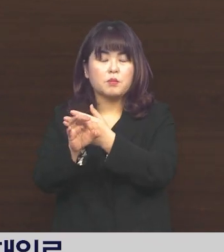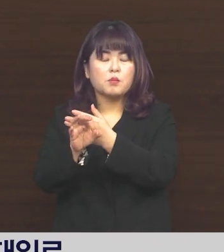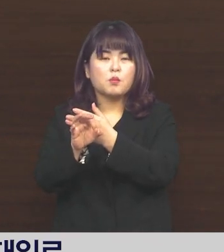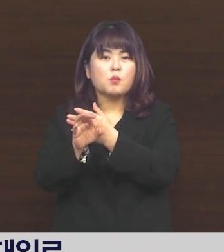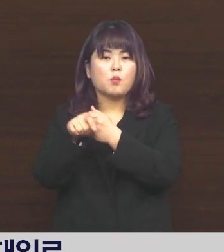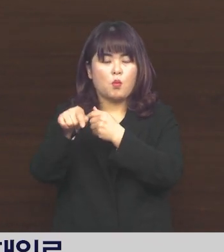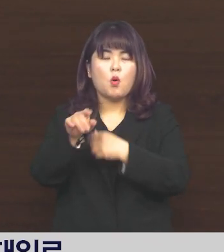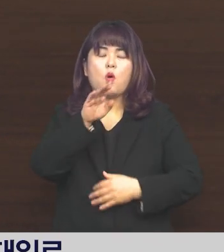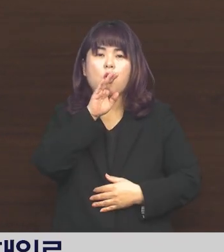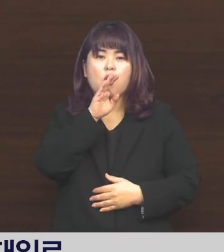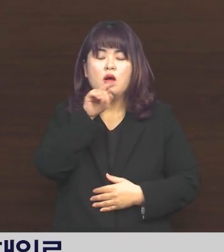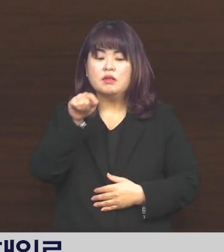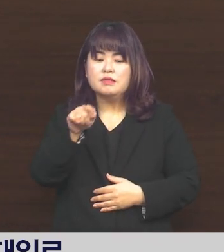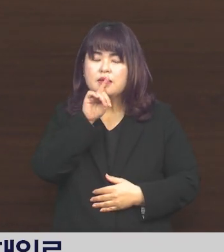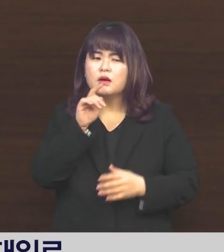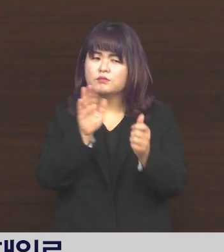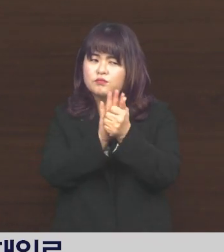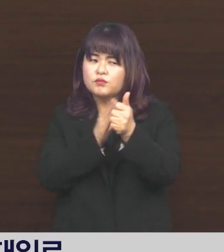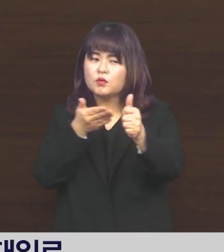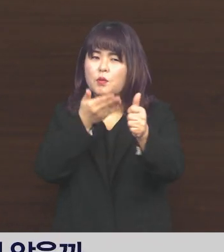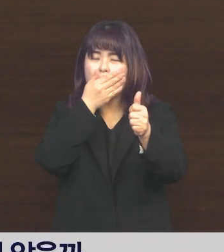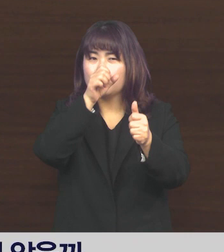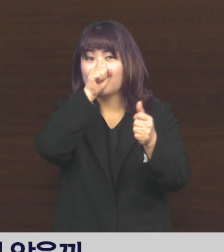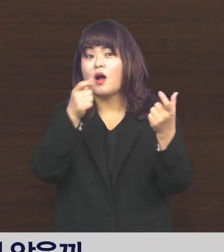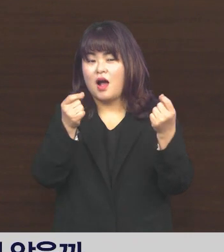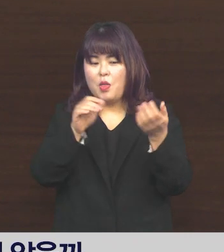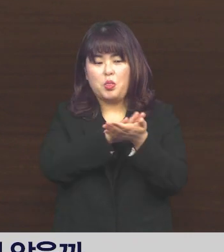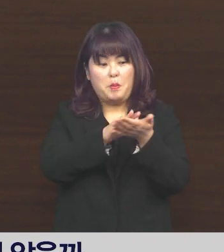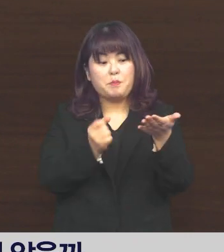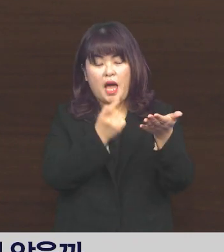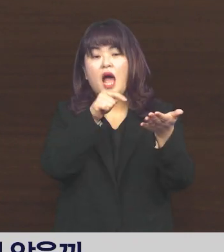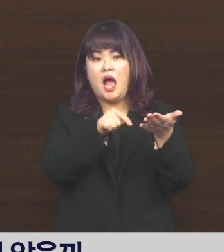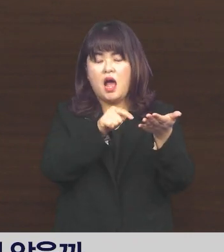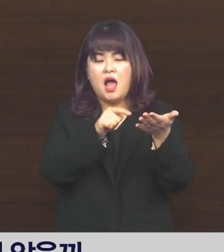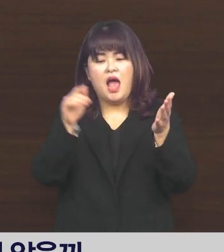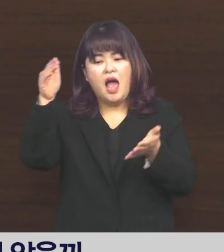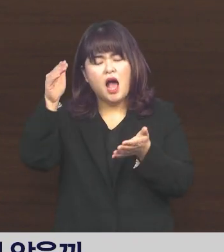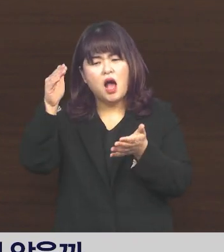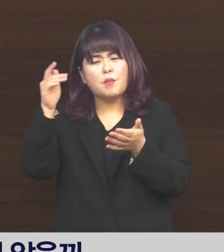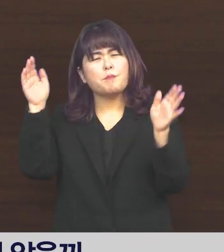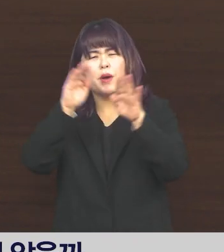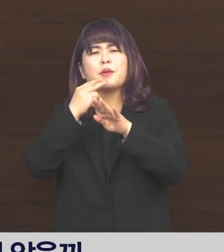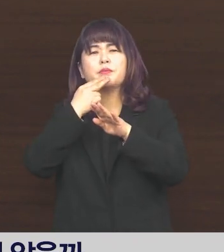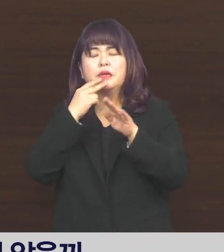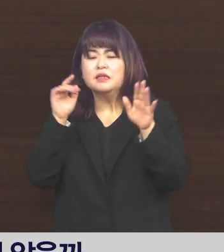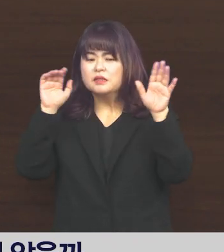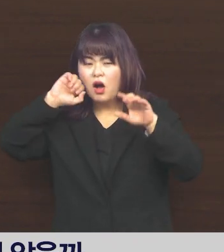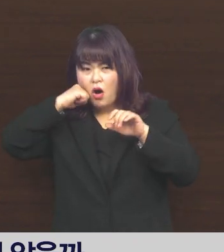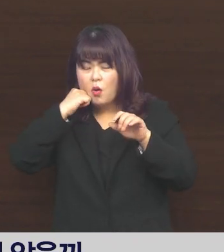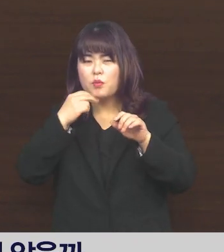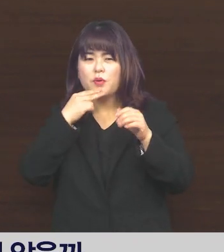교육도 해주신다고 하니까 너무 좋습니다. 아마 놀이를 통해서 학생들이 국임살없이 좀 더 밝은